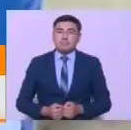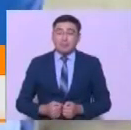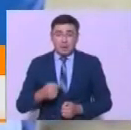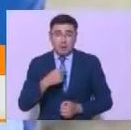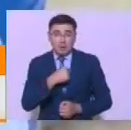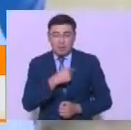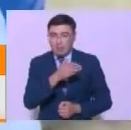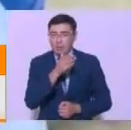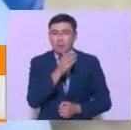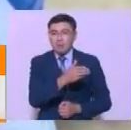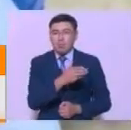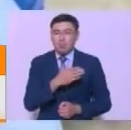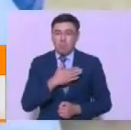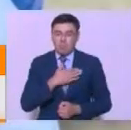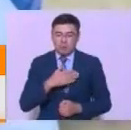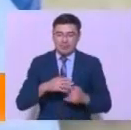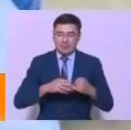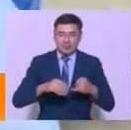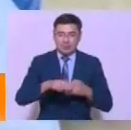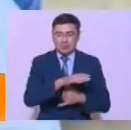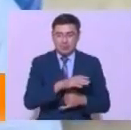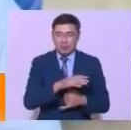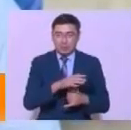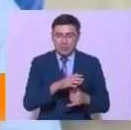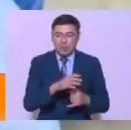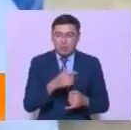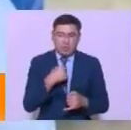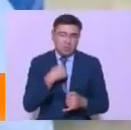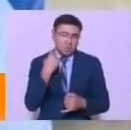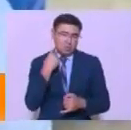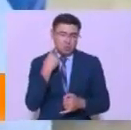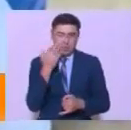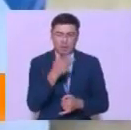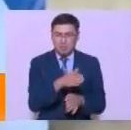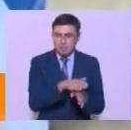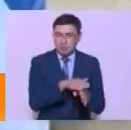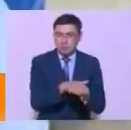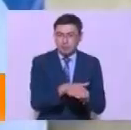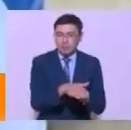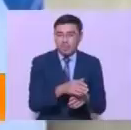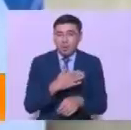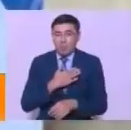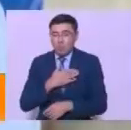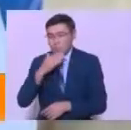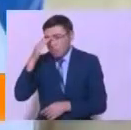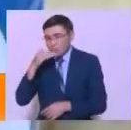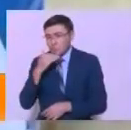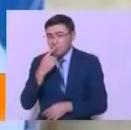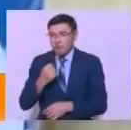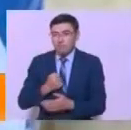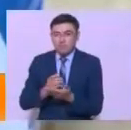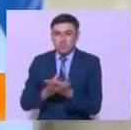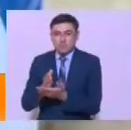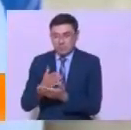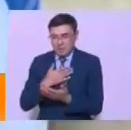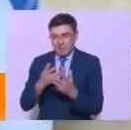Я отправляюсь выполнять свой долг перед Родиной, так как у меня уже призывной возраст. Кроме того, мой отец является военнослужащим. Я рос в